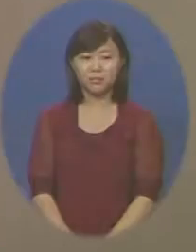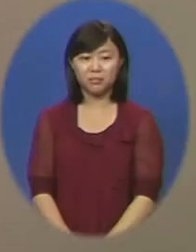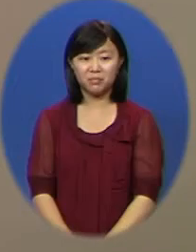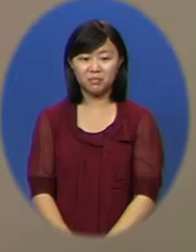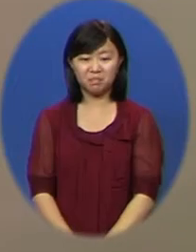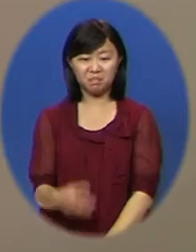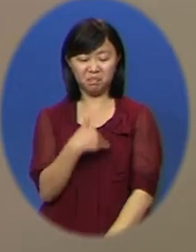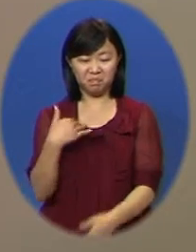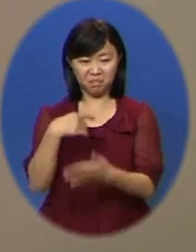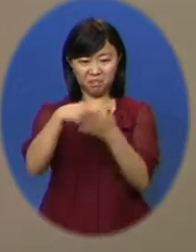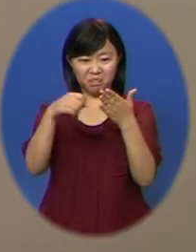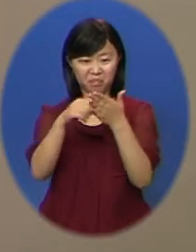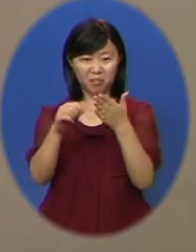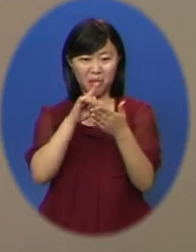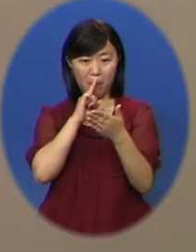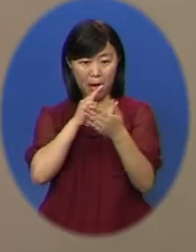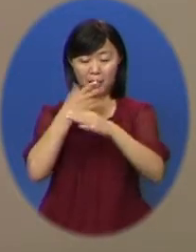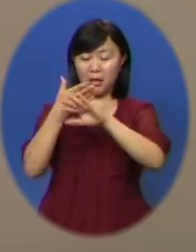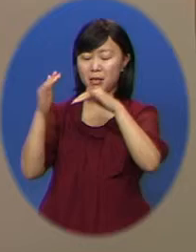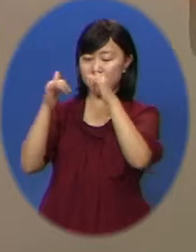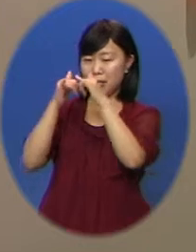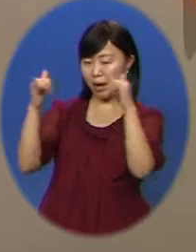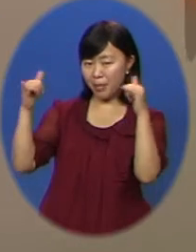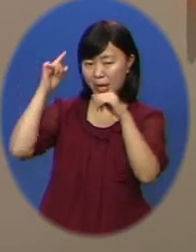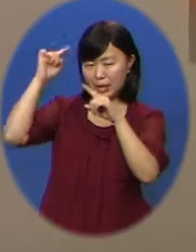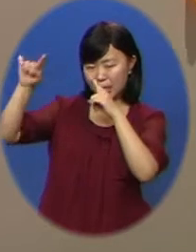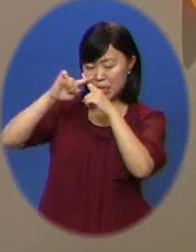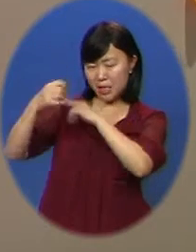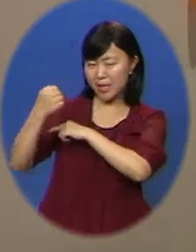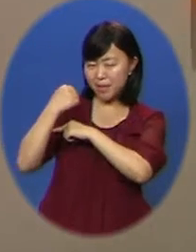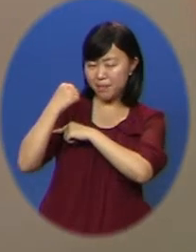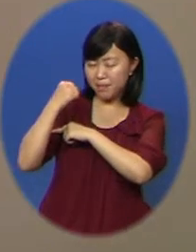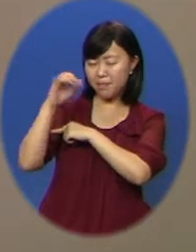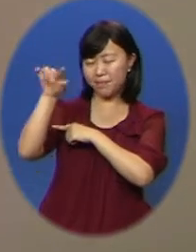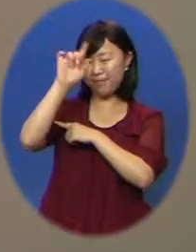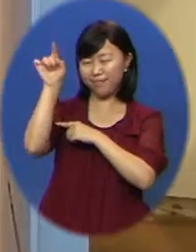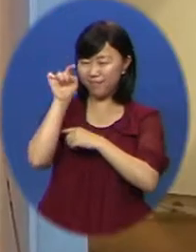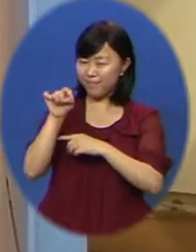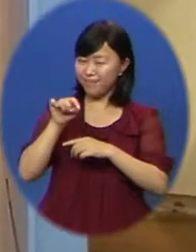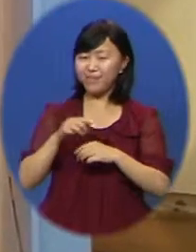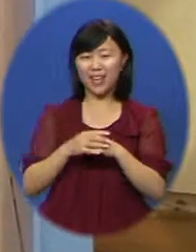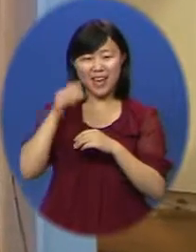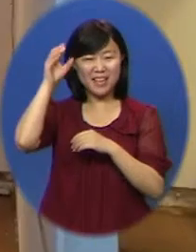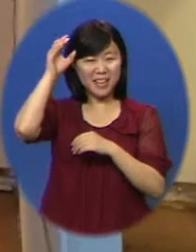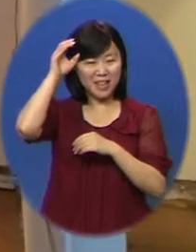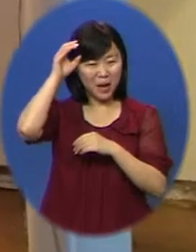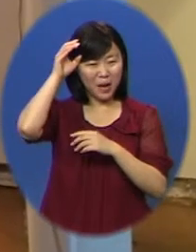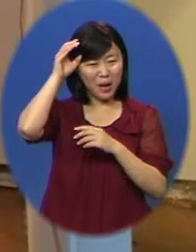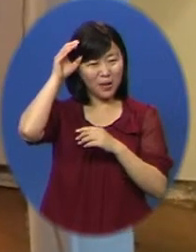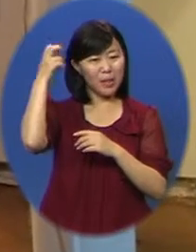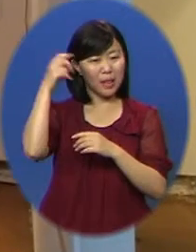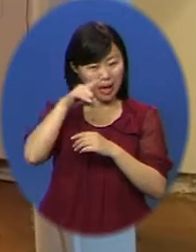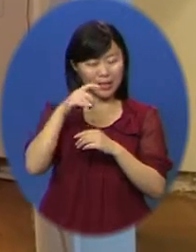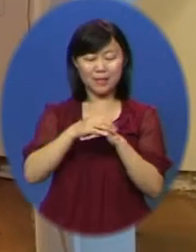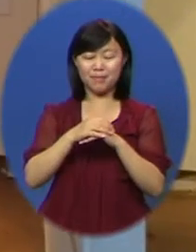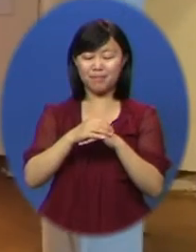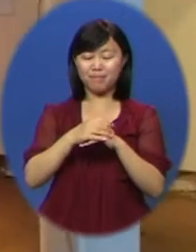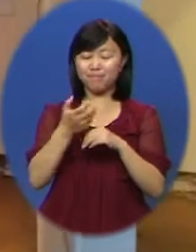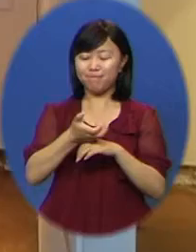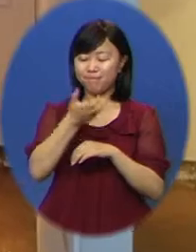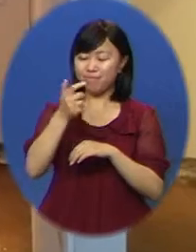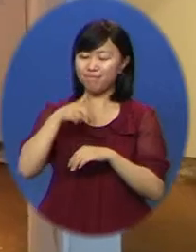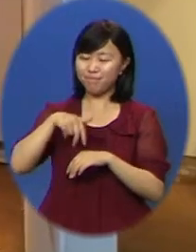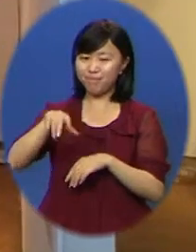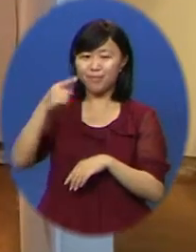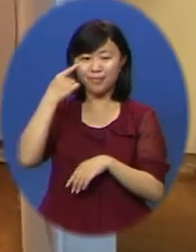적어두고 나온 나의 말이 다른 사람에게 긍정적인 에너지가 되었을까? 기대해보며 다시 자리를 옮겼다.